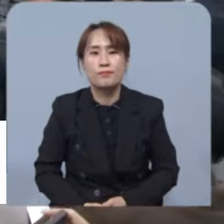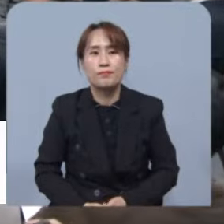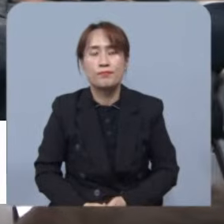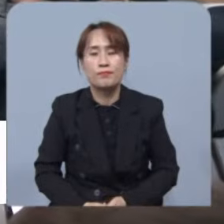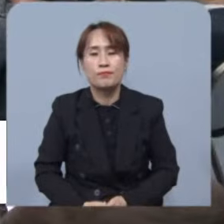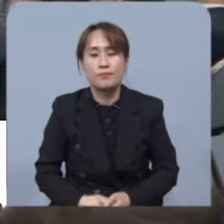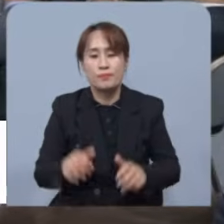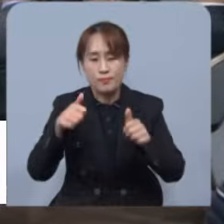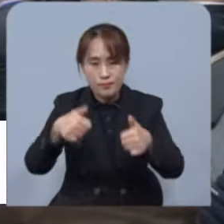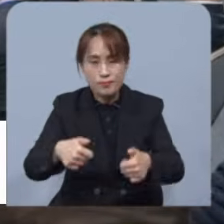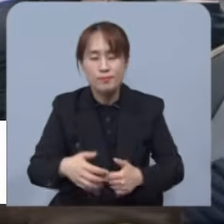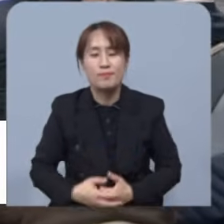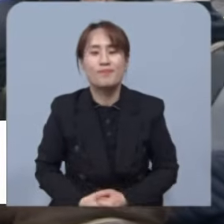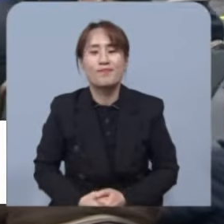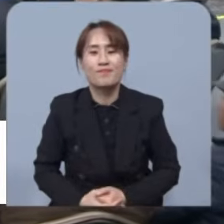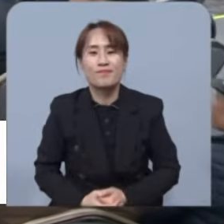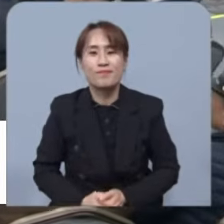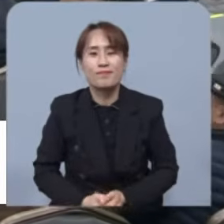네, 인사드리겠습니다.